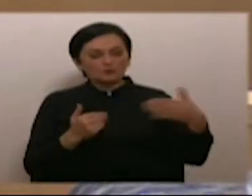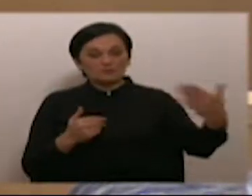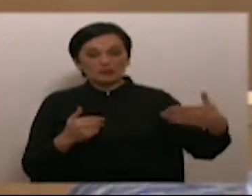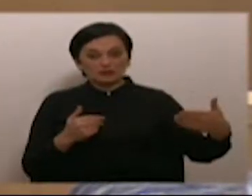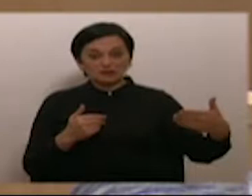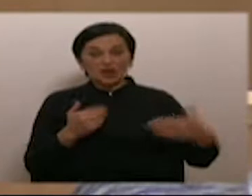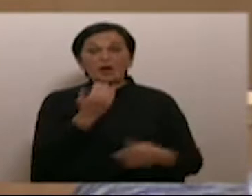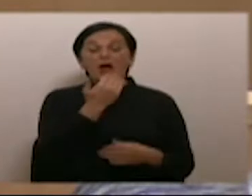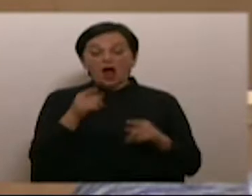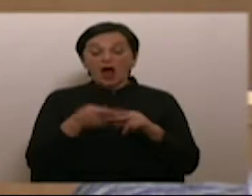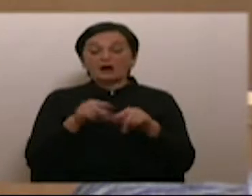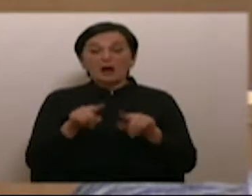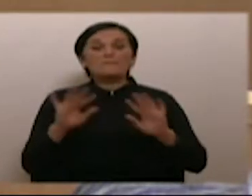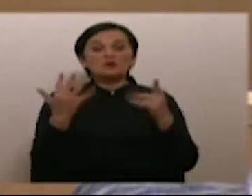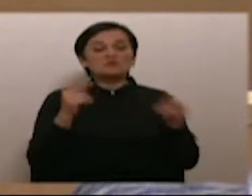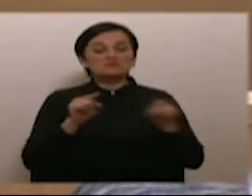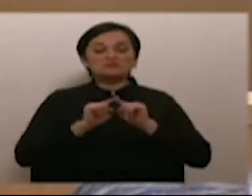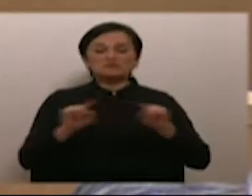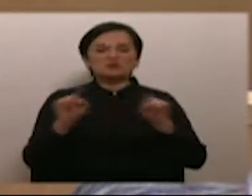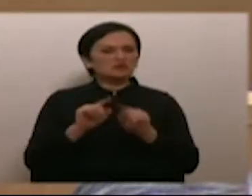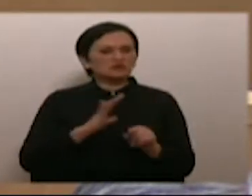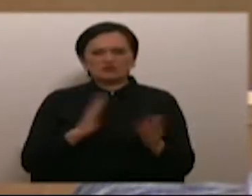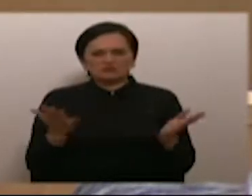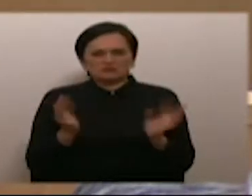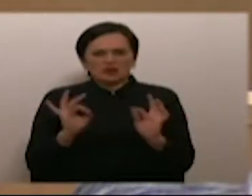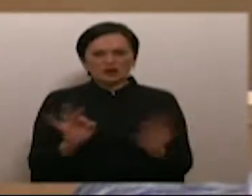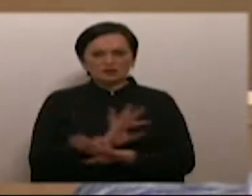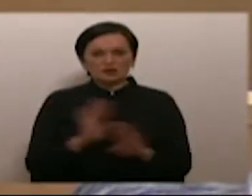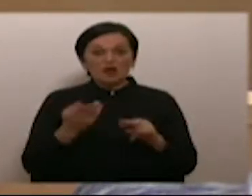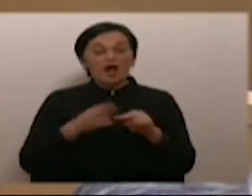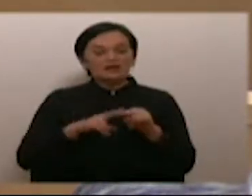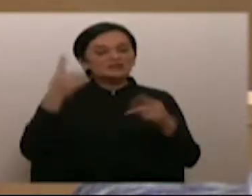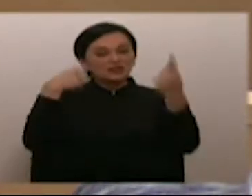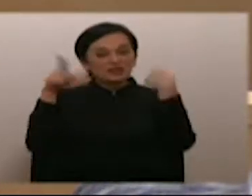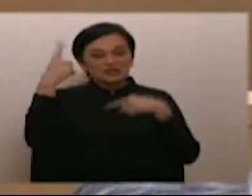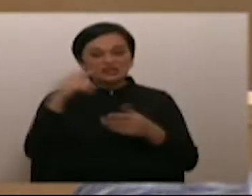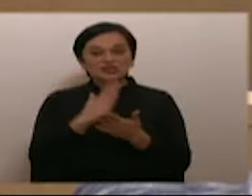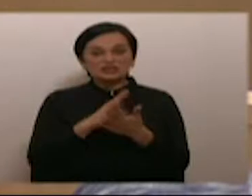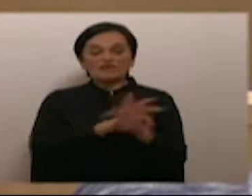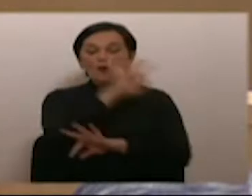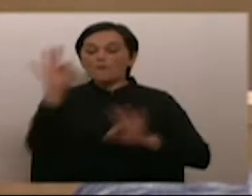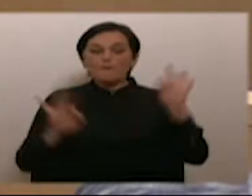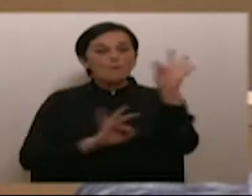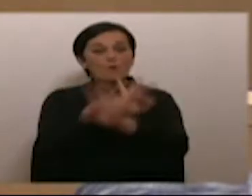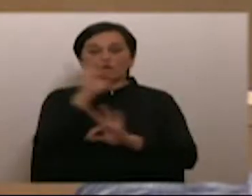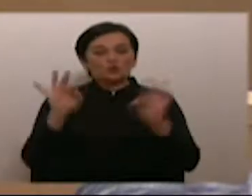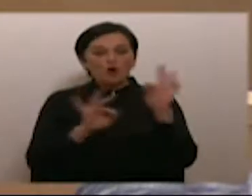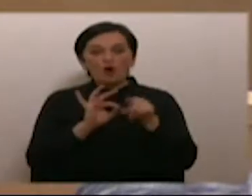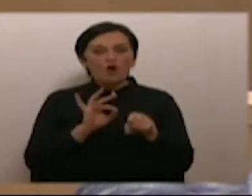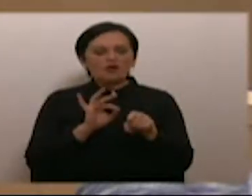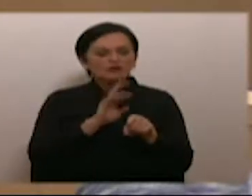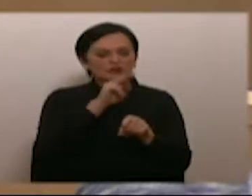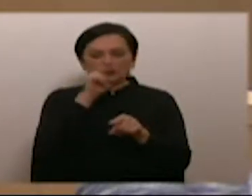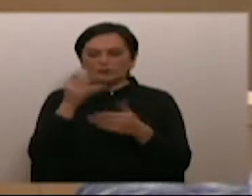შემთხვევაში მათი ოპონირება იყო აბსოლუტურად გაუგონარი. ეს არის ინიციატივა, პროექტი, რომელსაც არათუ არანაირი ხინჯი არ აქვს.